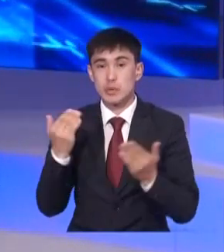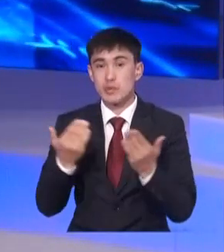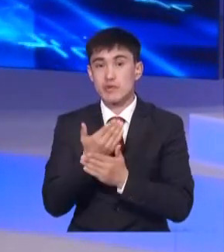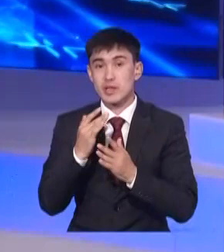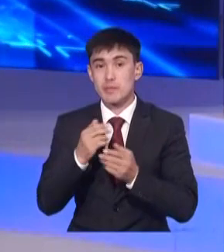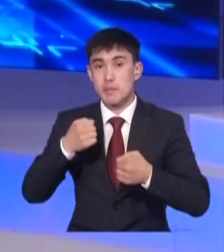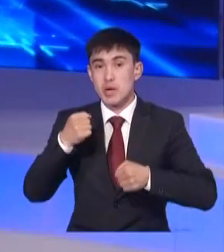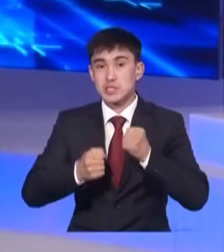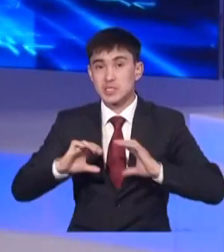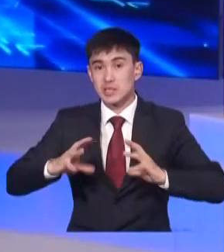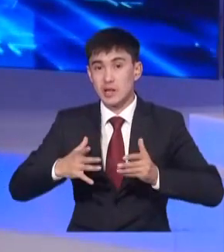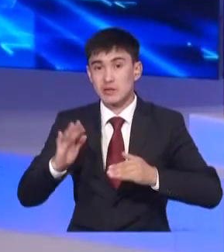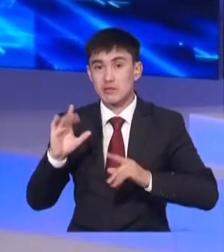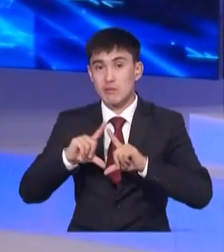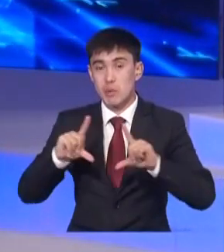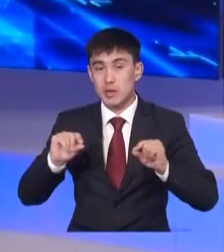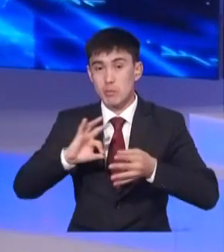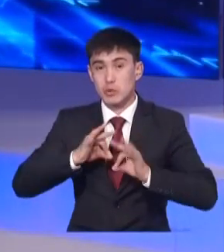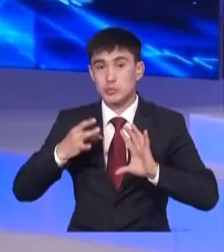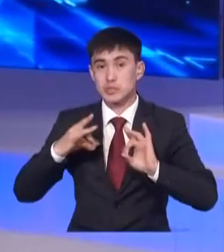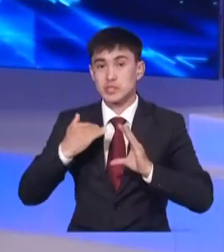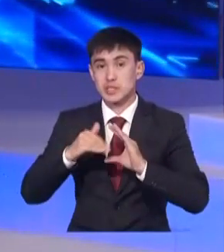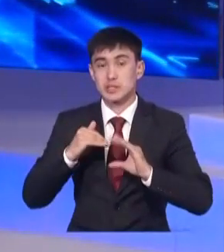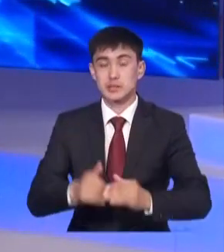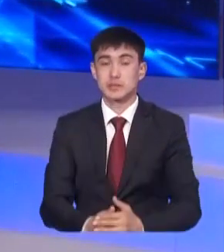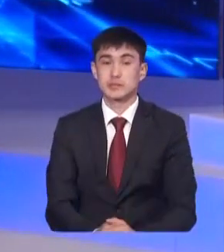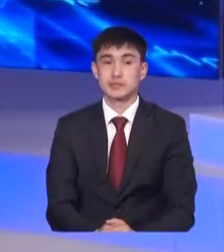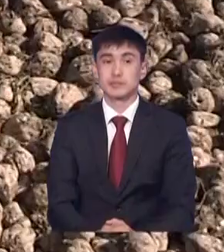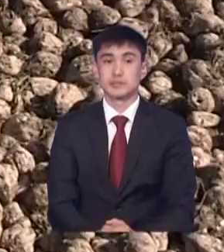обновление машинно-тракторного парка. Подробности в материале.